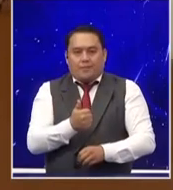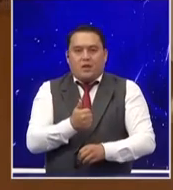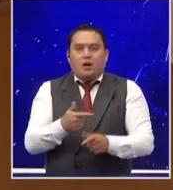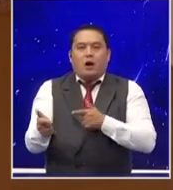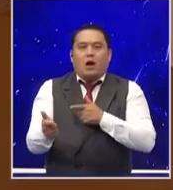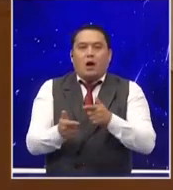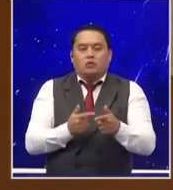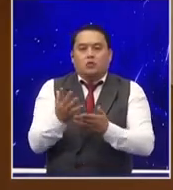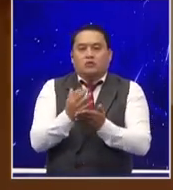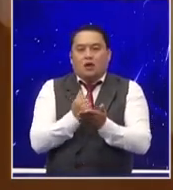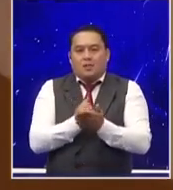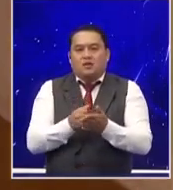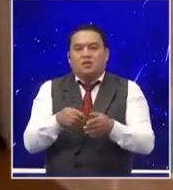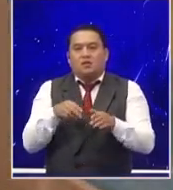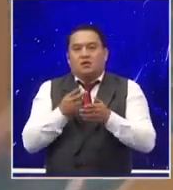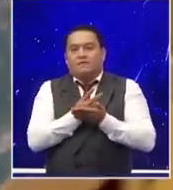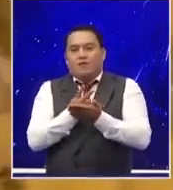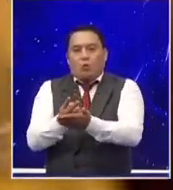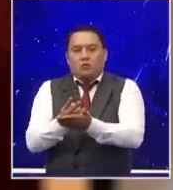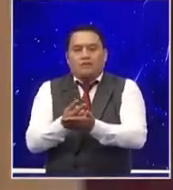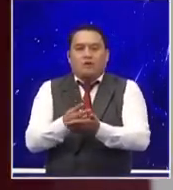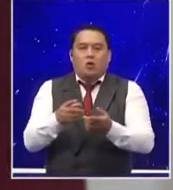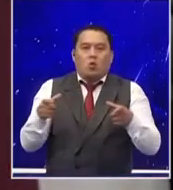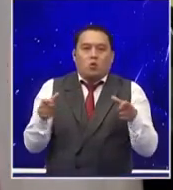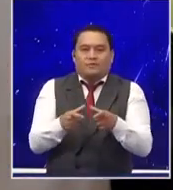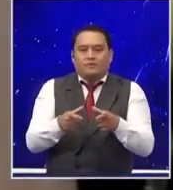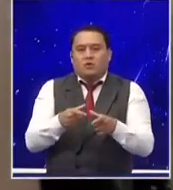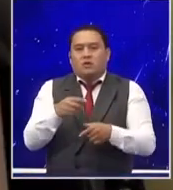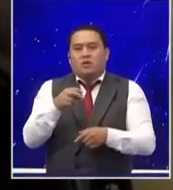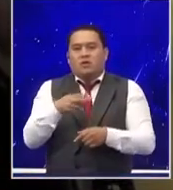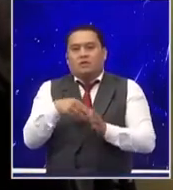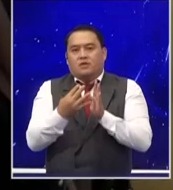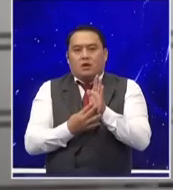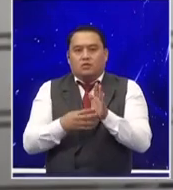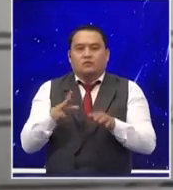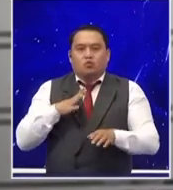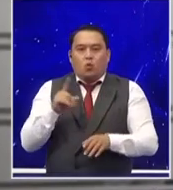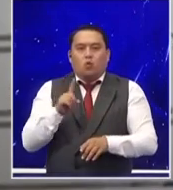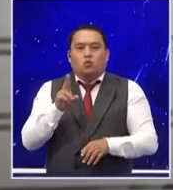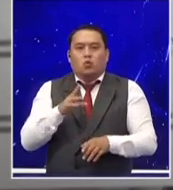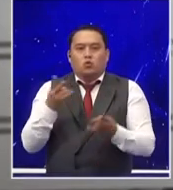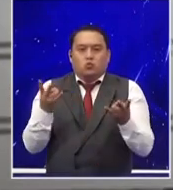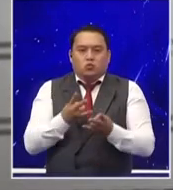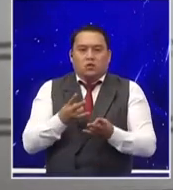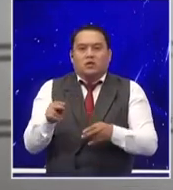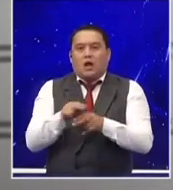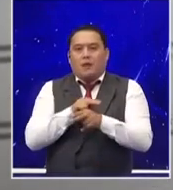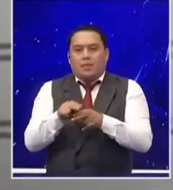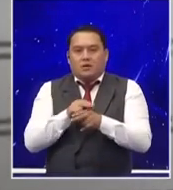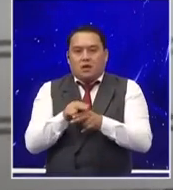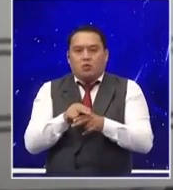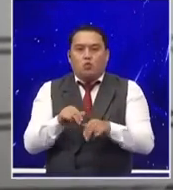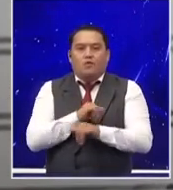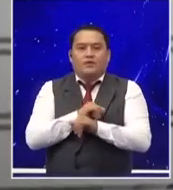готовые резервные место в реанимации число госпитализированных пациентов скупить 19 в том числе тех кому необходима интенсивная терапия